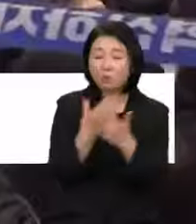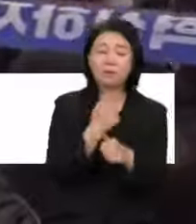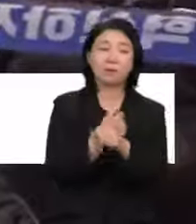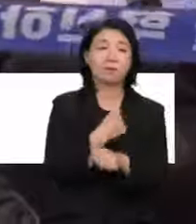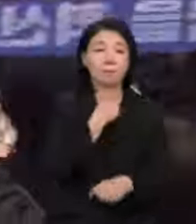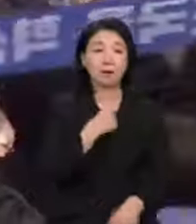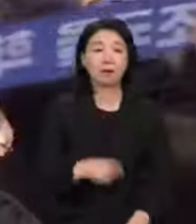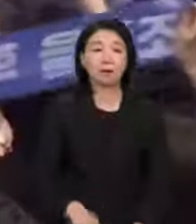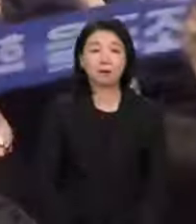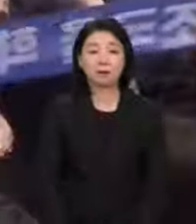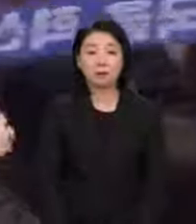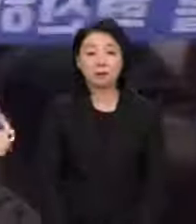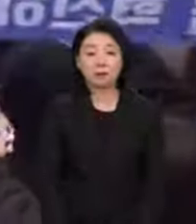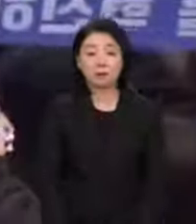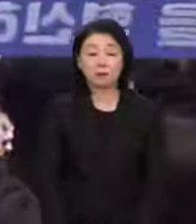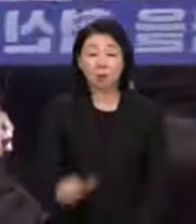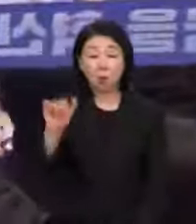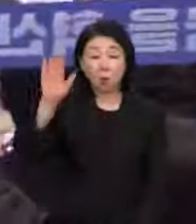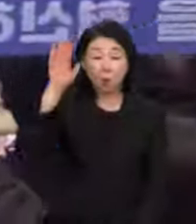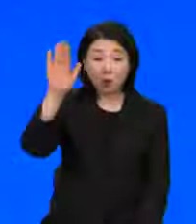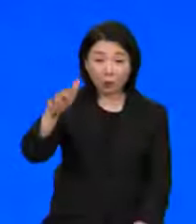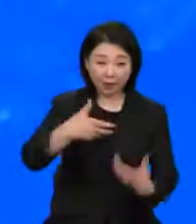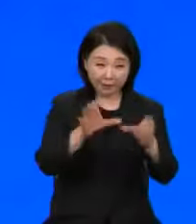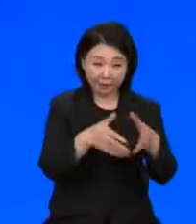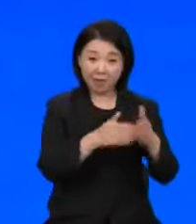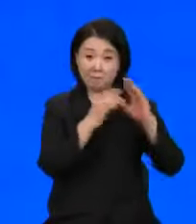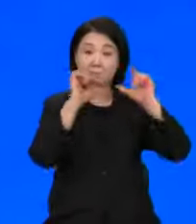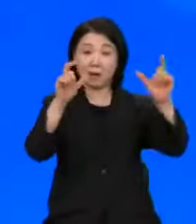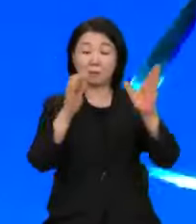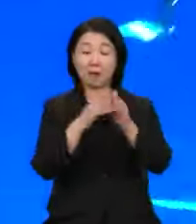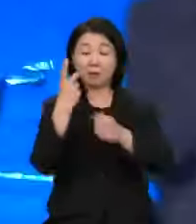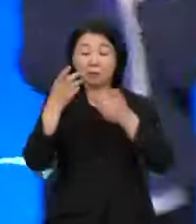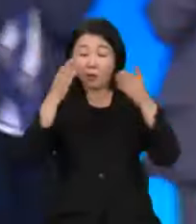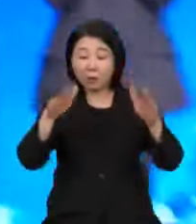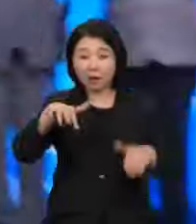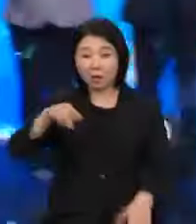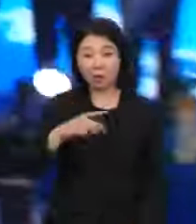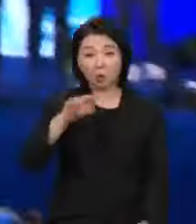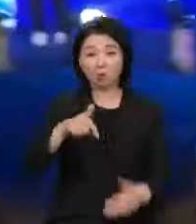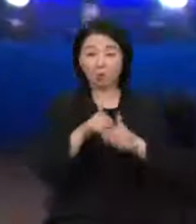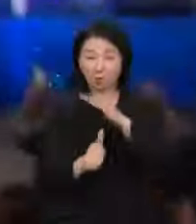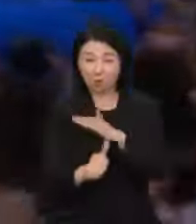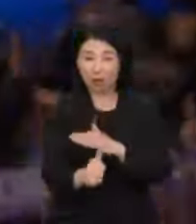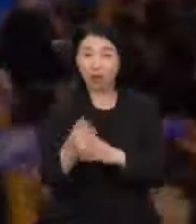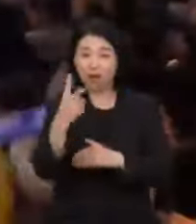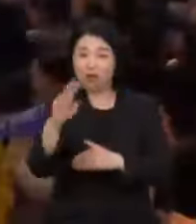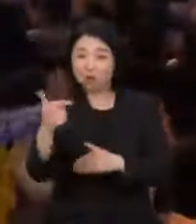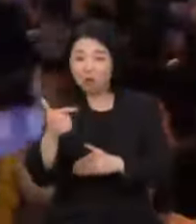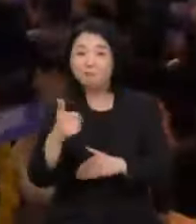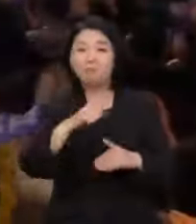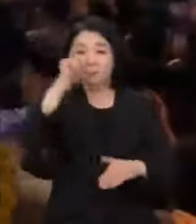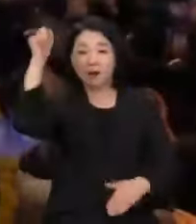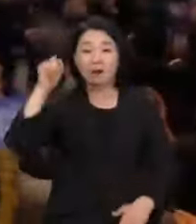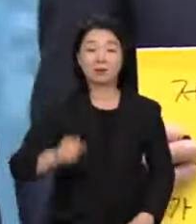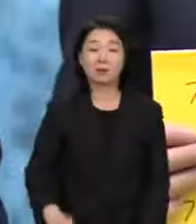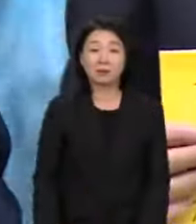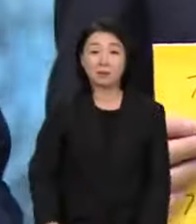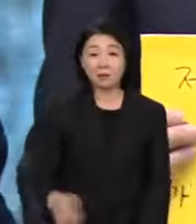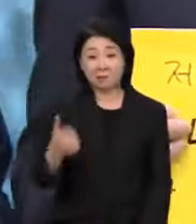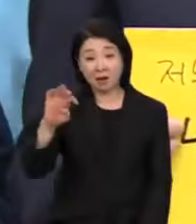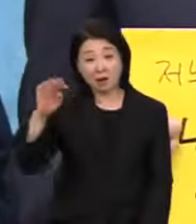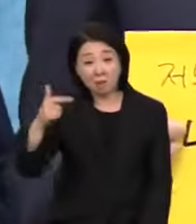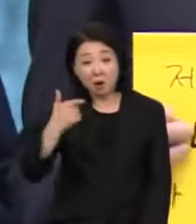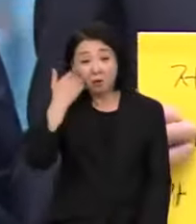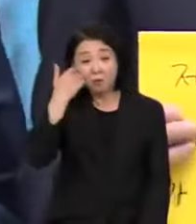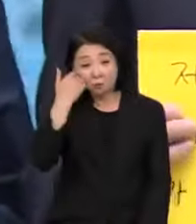다하겠다. 닷새 뒤 창당 선언을 했고 두 달 만에 조국혁신당 비례 2번으로 당선됐습니다. 비례 8번으로